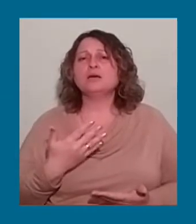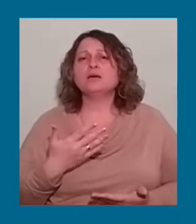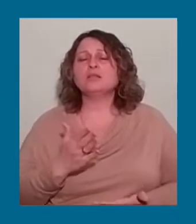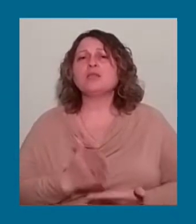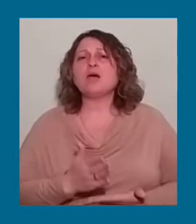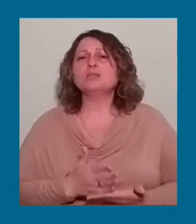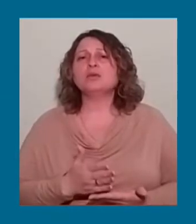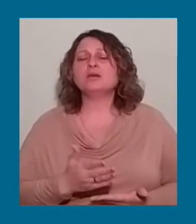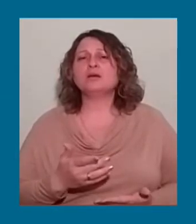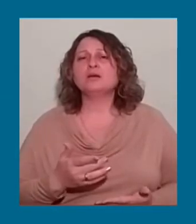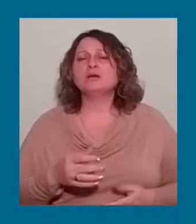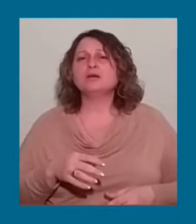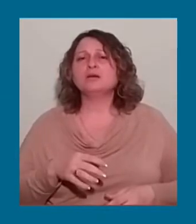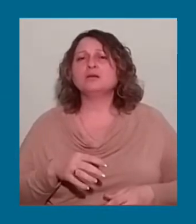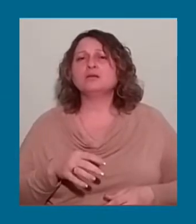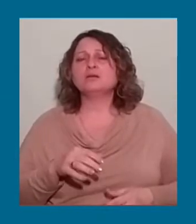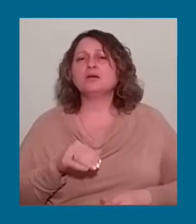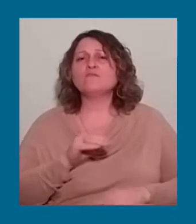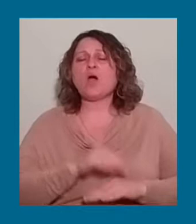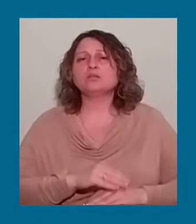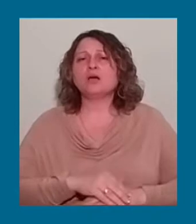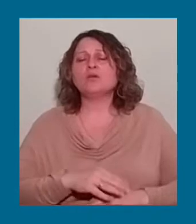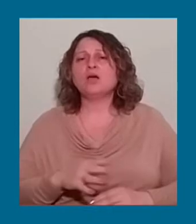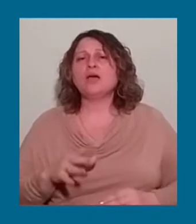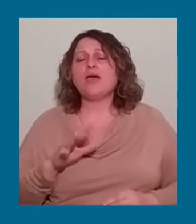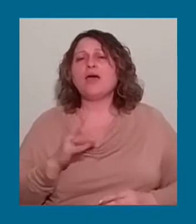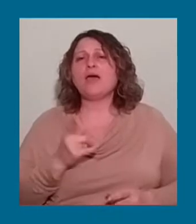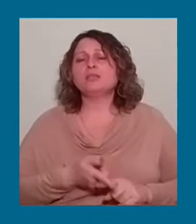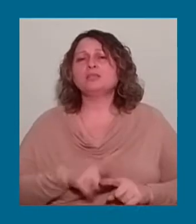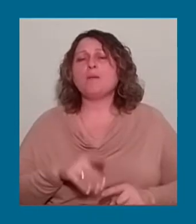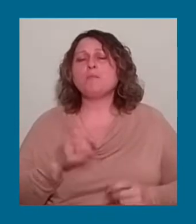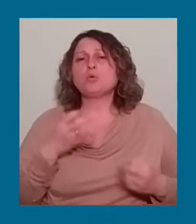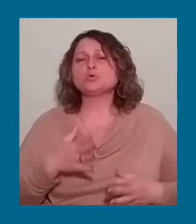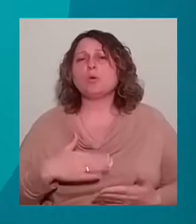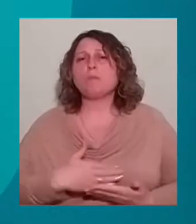так, найти объект политических преследований.